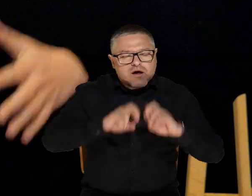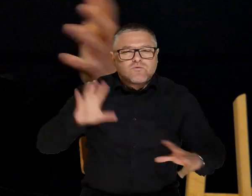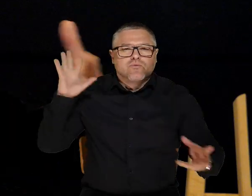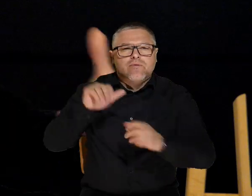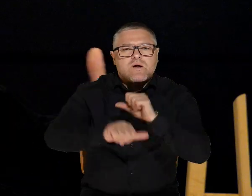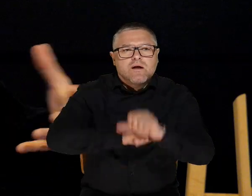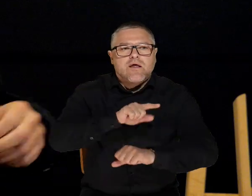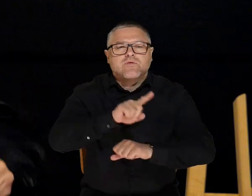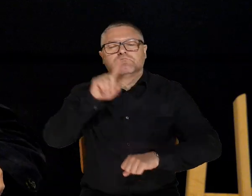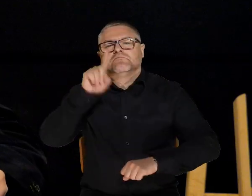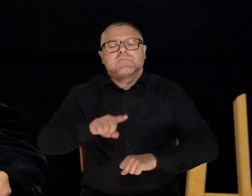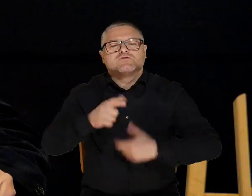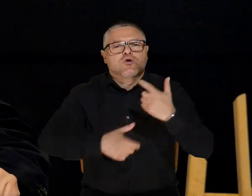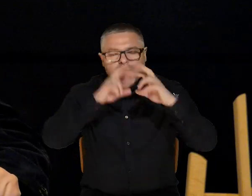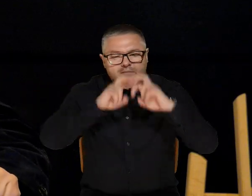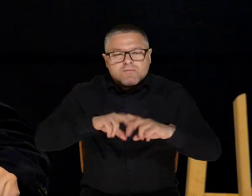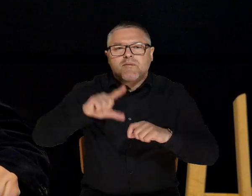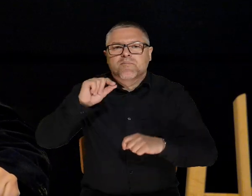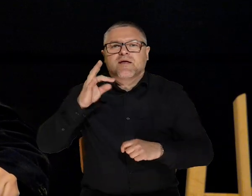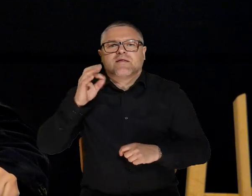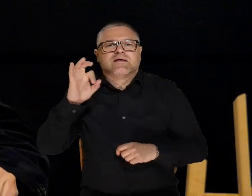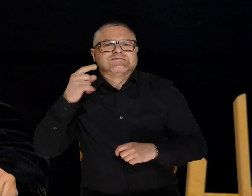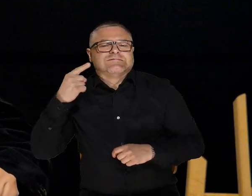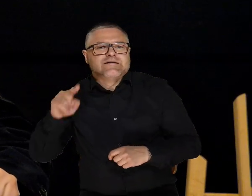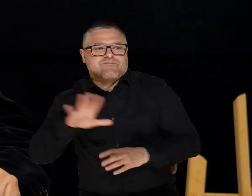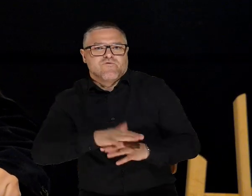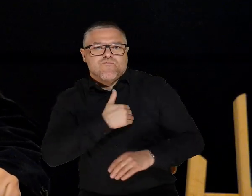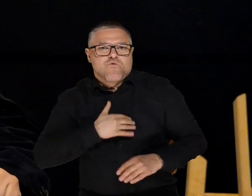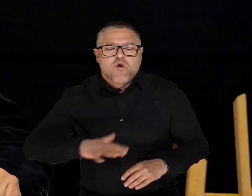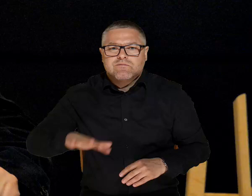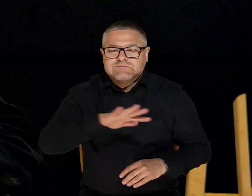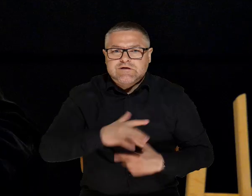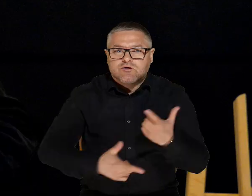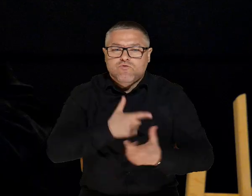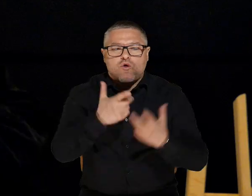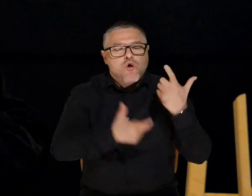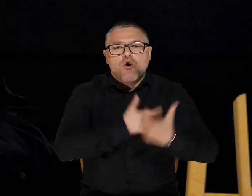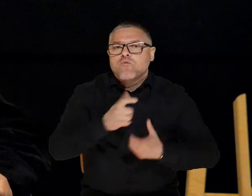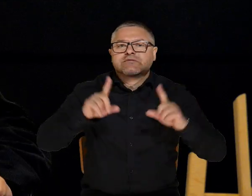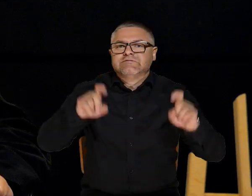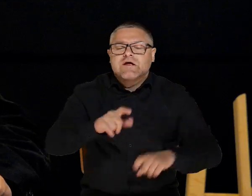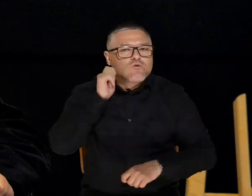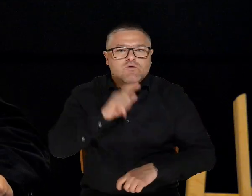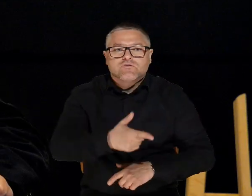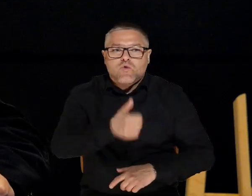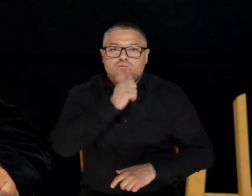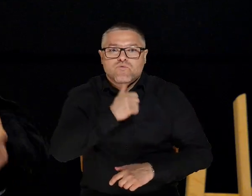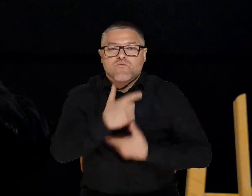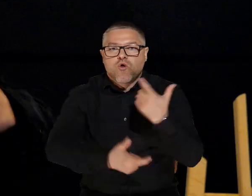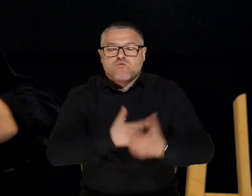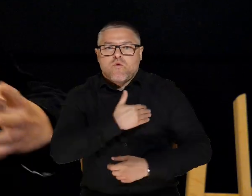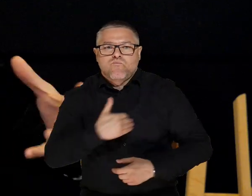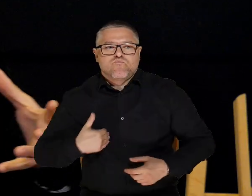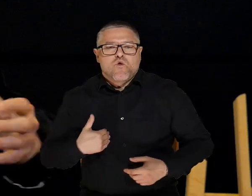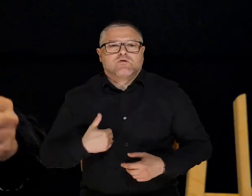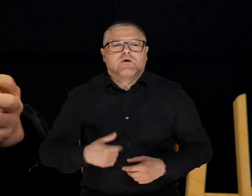taką prekursorką badań nad PTSD w Polsce. I ona zaczęła od tego, że próbowała w Polsce robić jakieś pierwsze